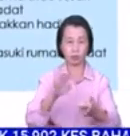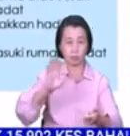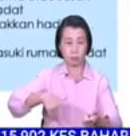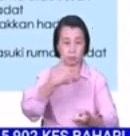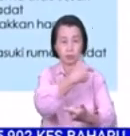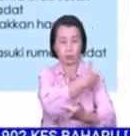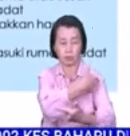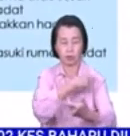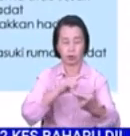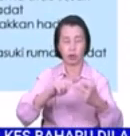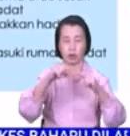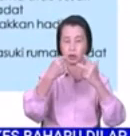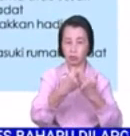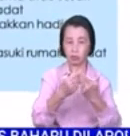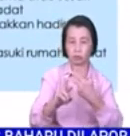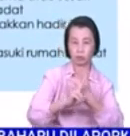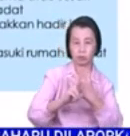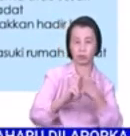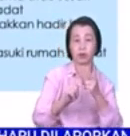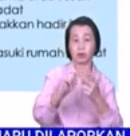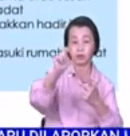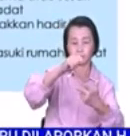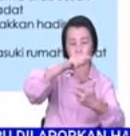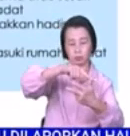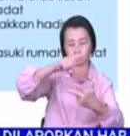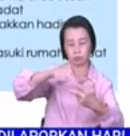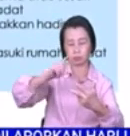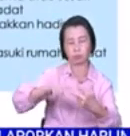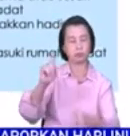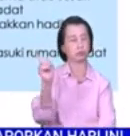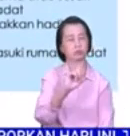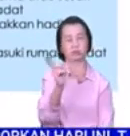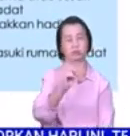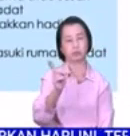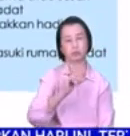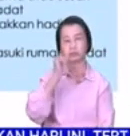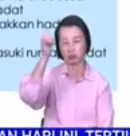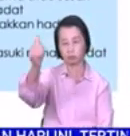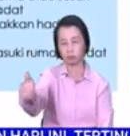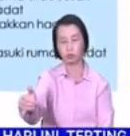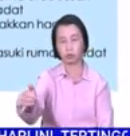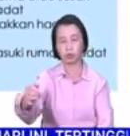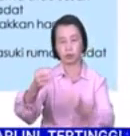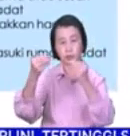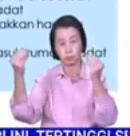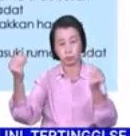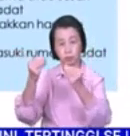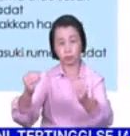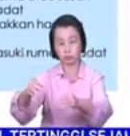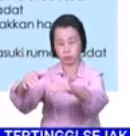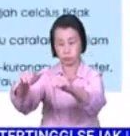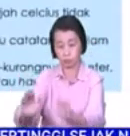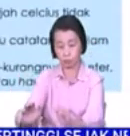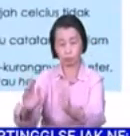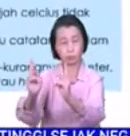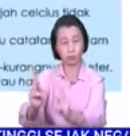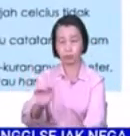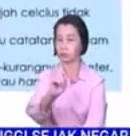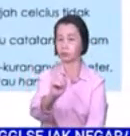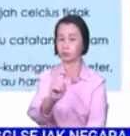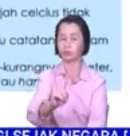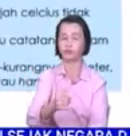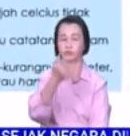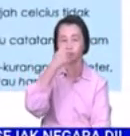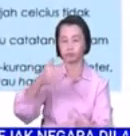divaksin serta golongan yang berisiko tinggi adalah tidak digalakkan untuk menghadiri sebarang upacara pengebumian.